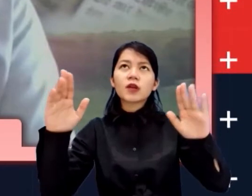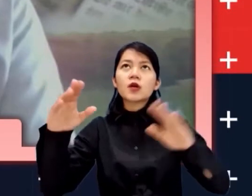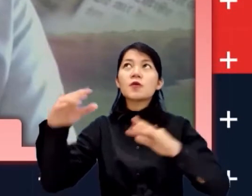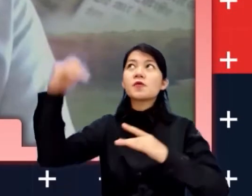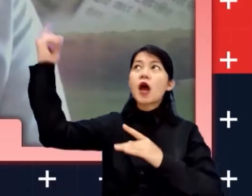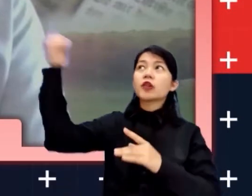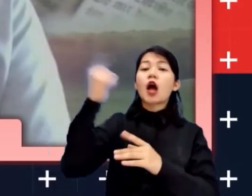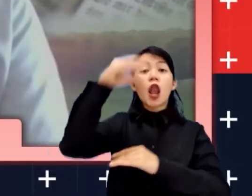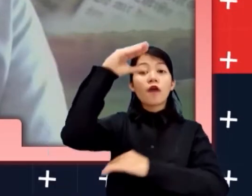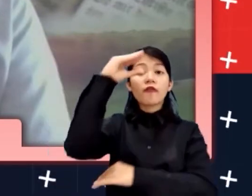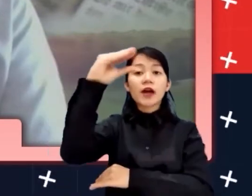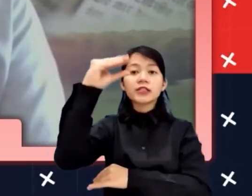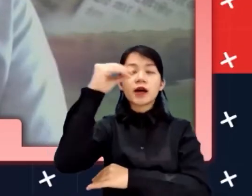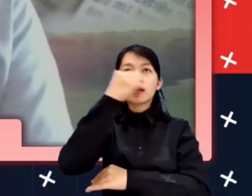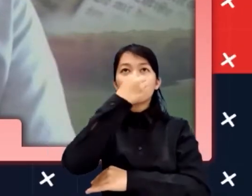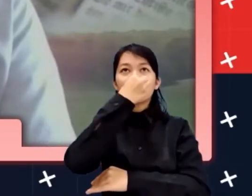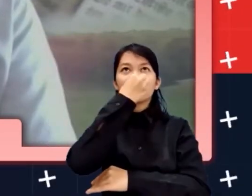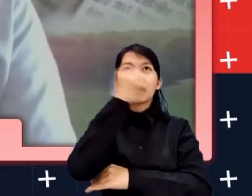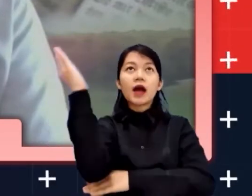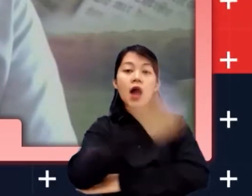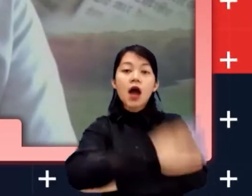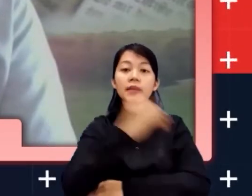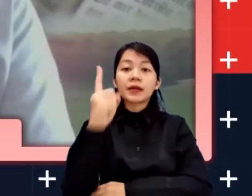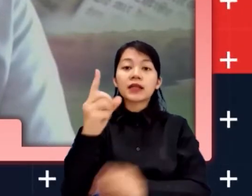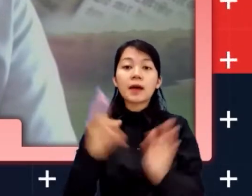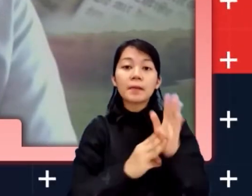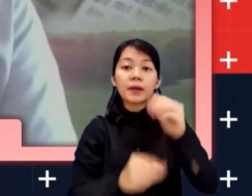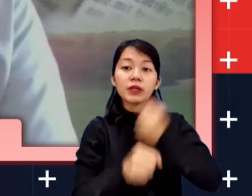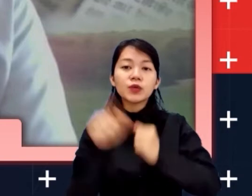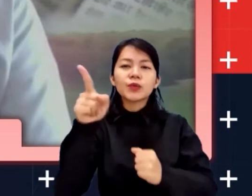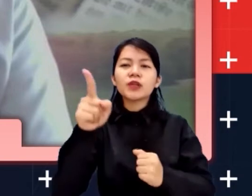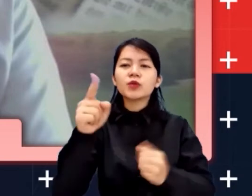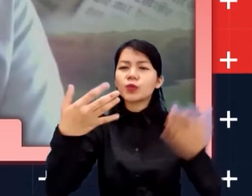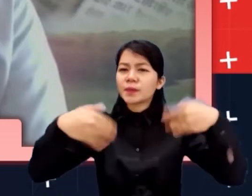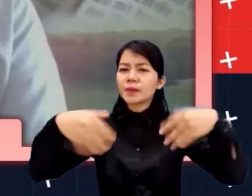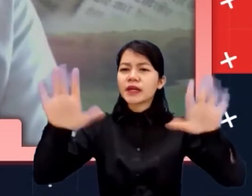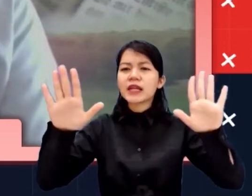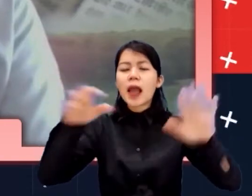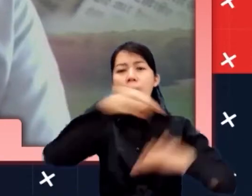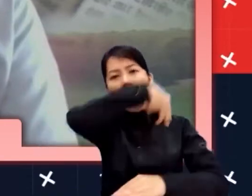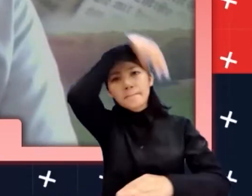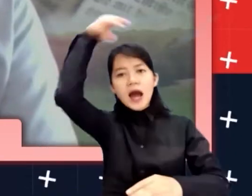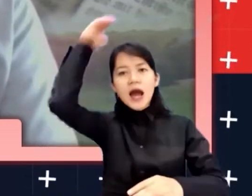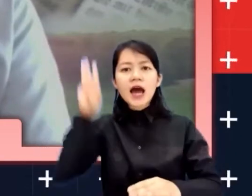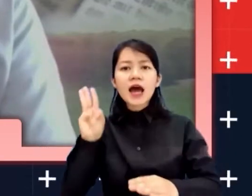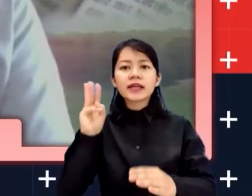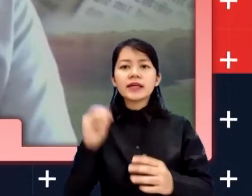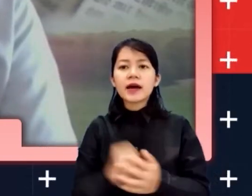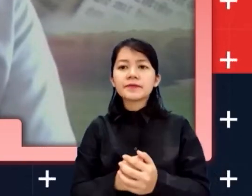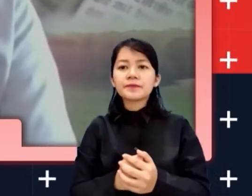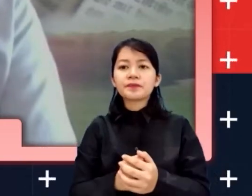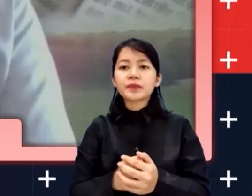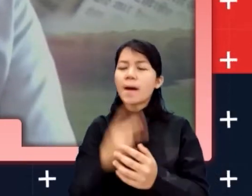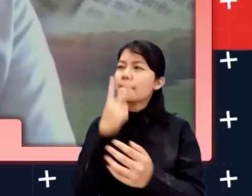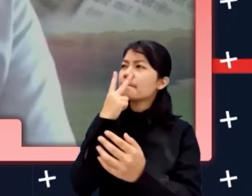itu, pergilah Maria Magdalena dan Maria yang lain menengok kubur itu. Maka terjadilah gempa